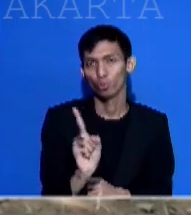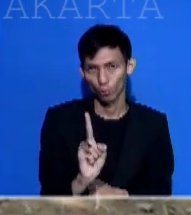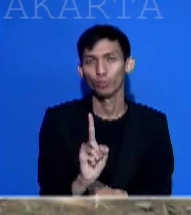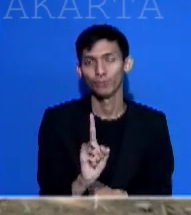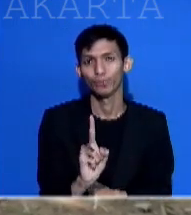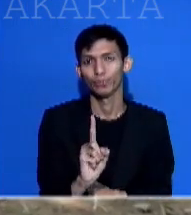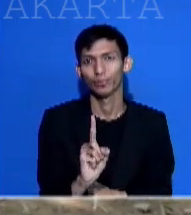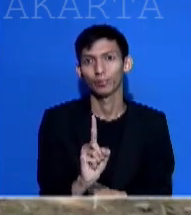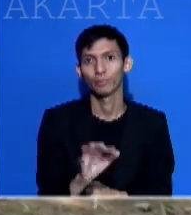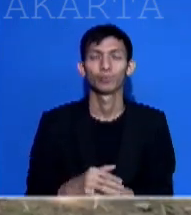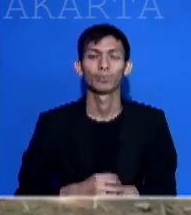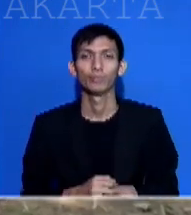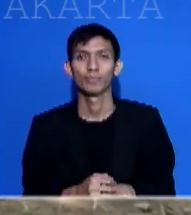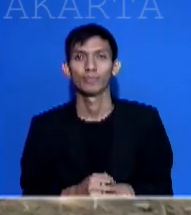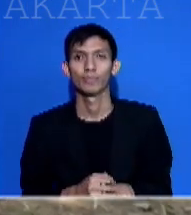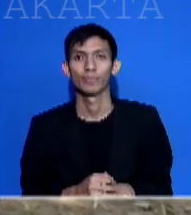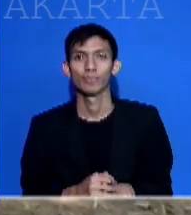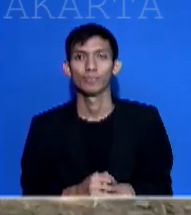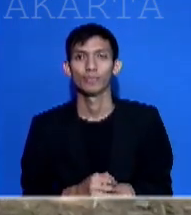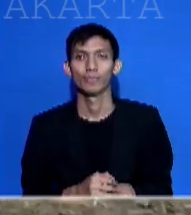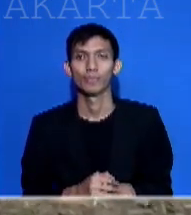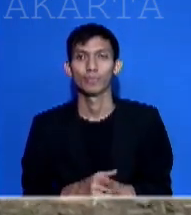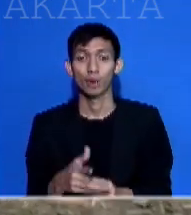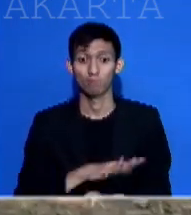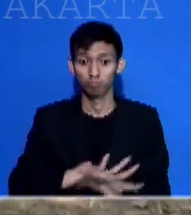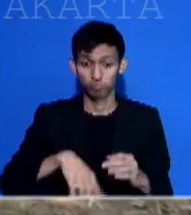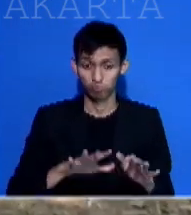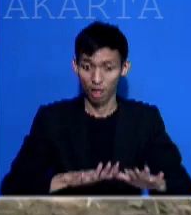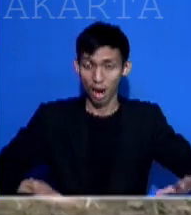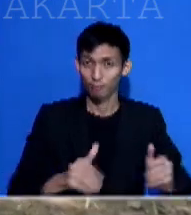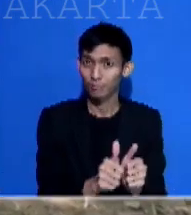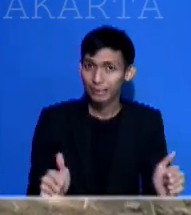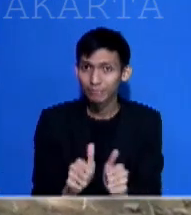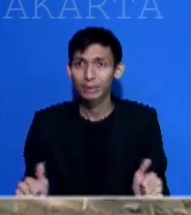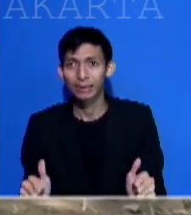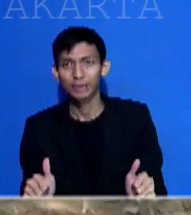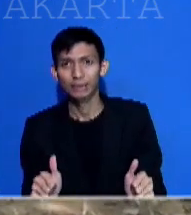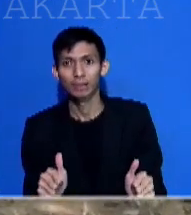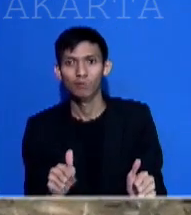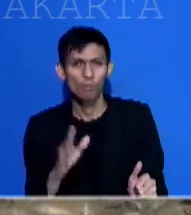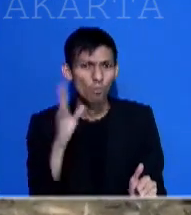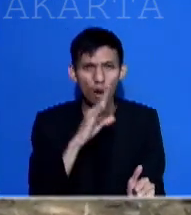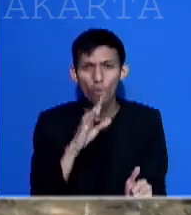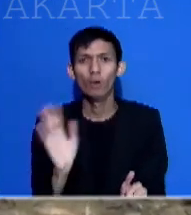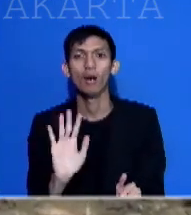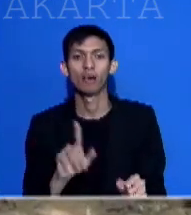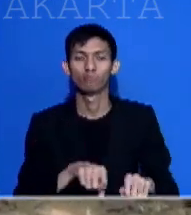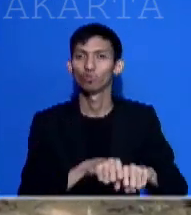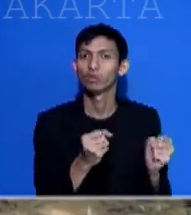dipun pupuk, dipun sanitasi supaya ne mboten kenging napa menika